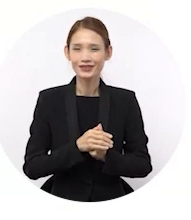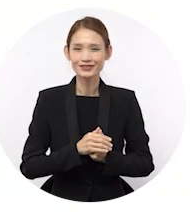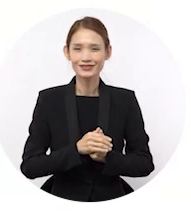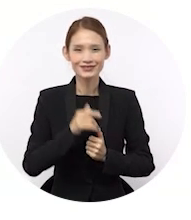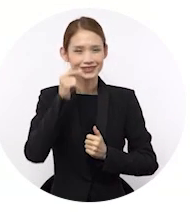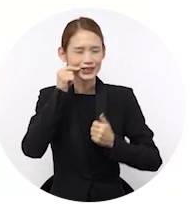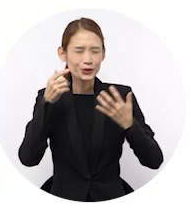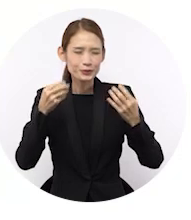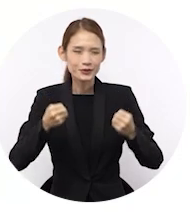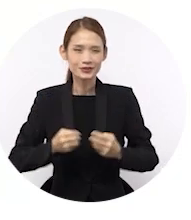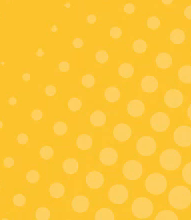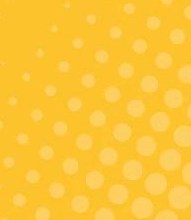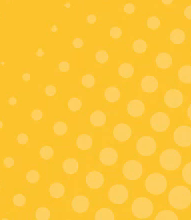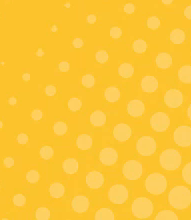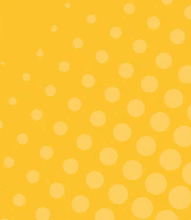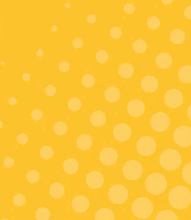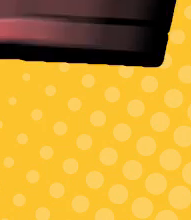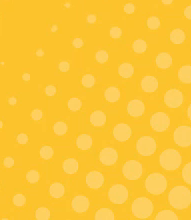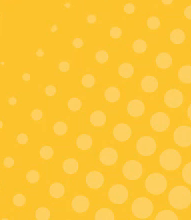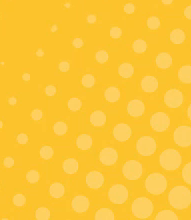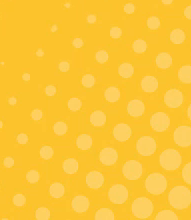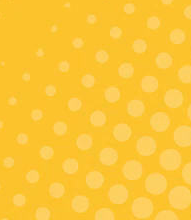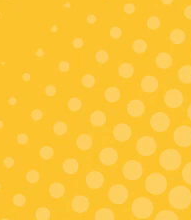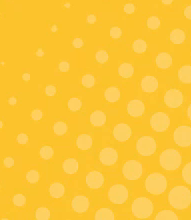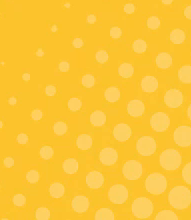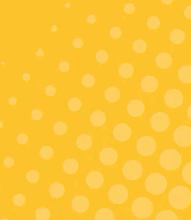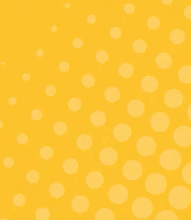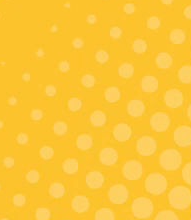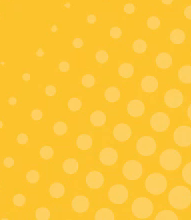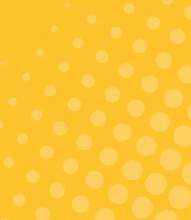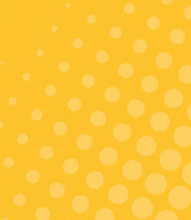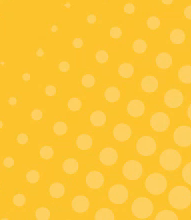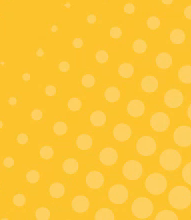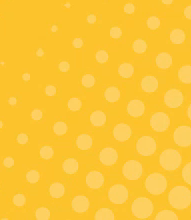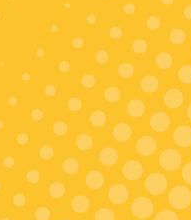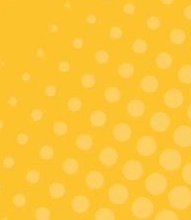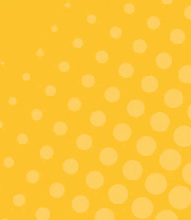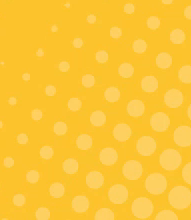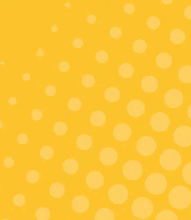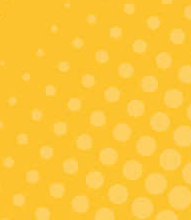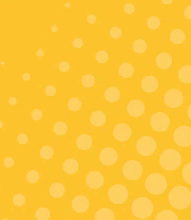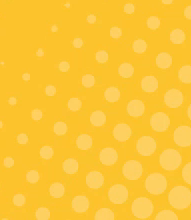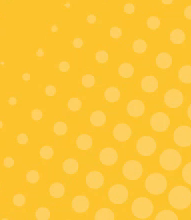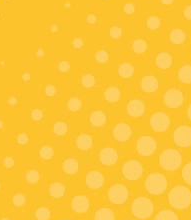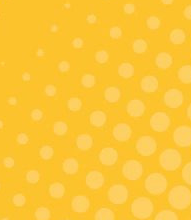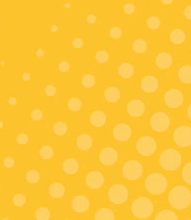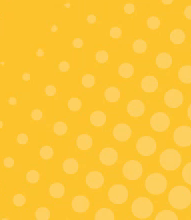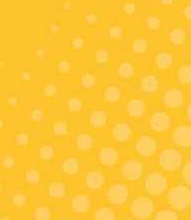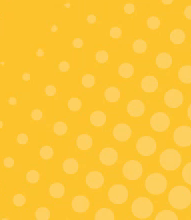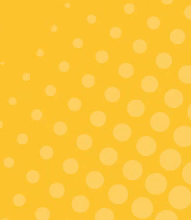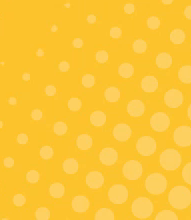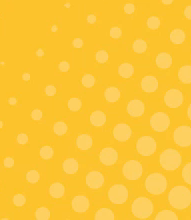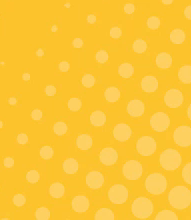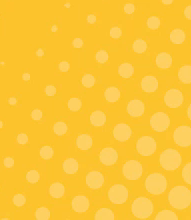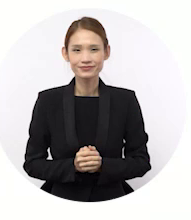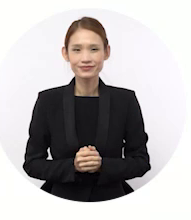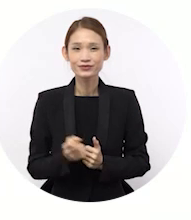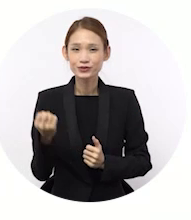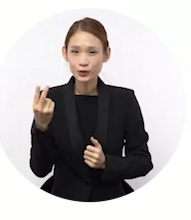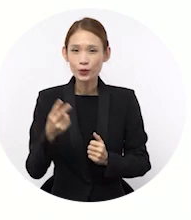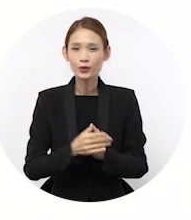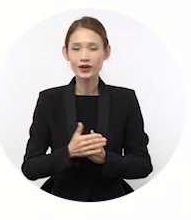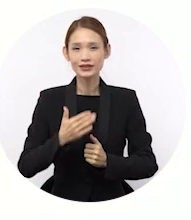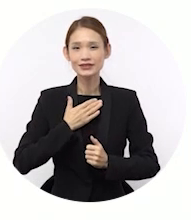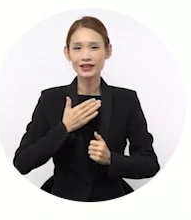편입니다. 진짜 인싸였어. 선글라스를 쓴 강사의 얼굴과 함께 내가 인싸다라는 텍스트가 나타난다.